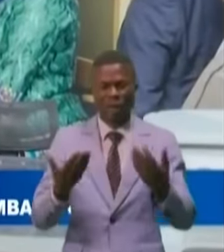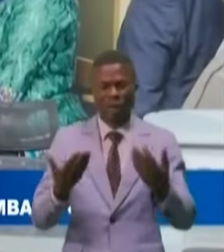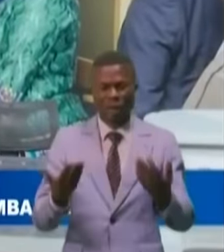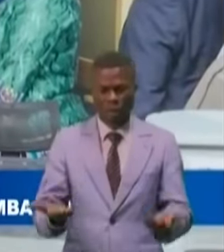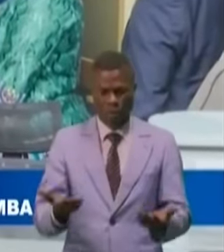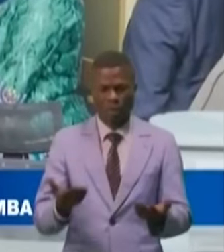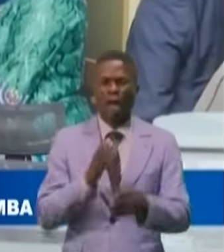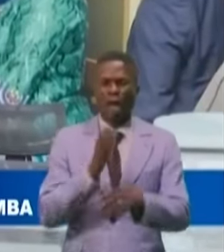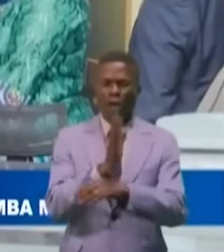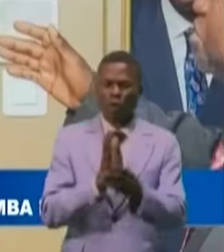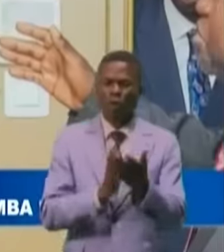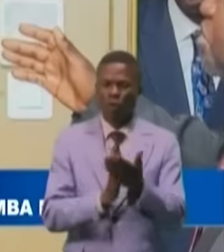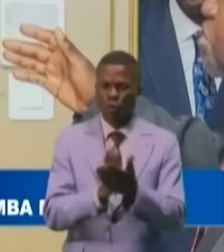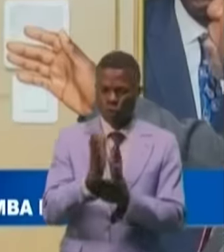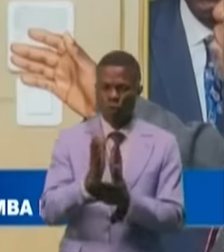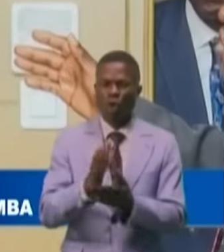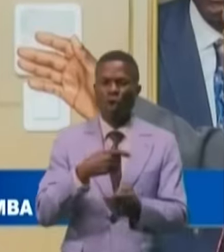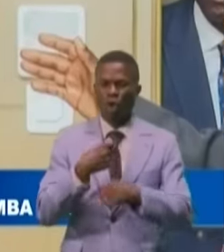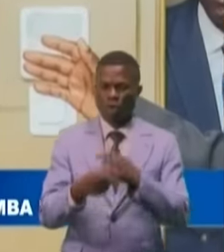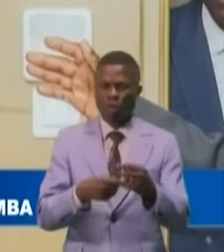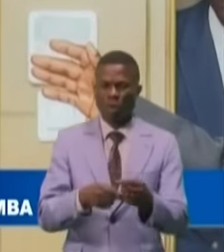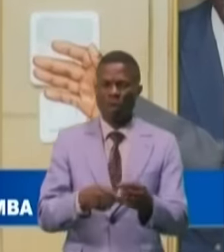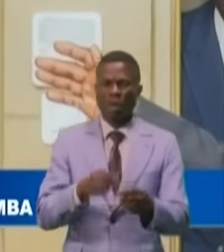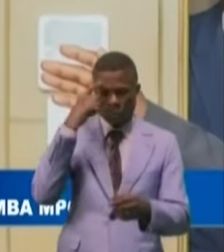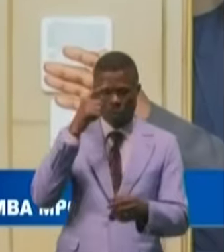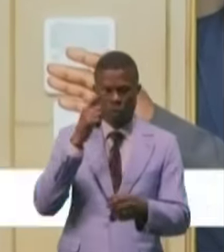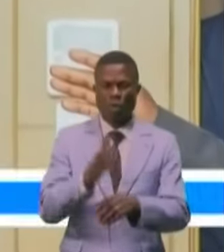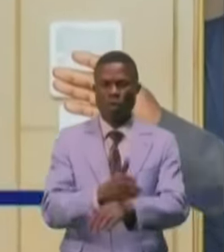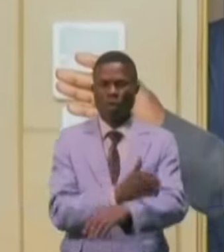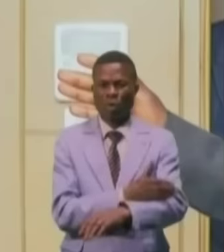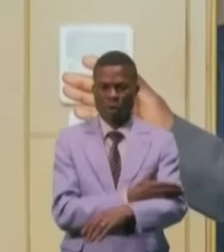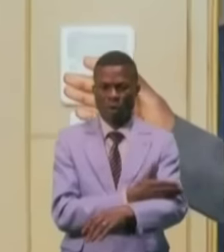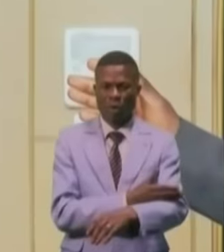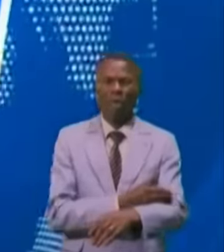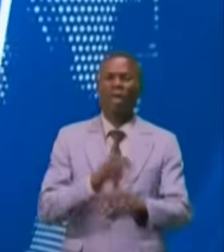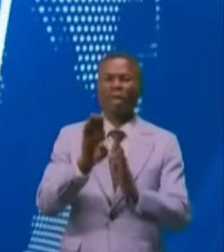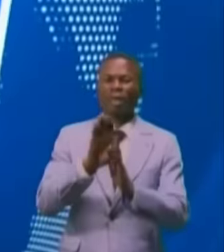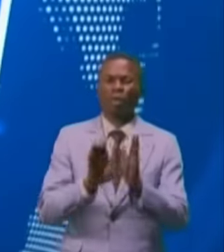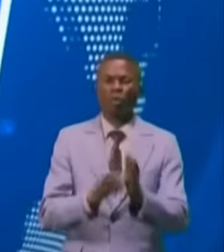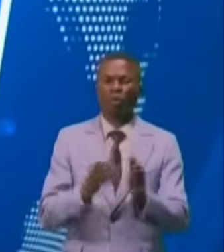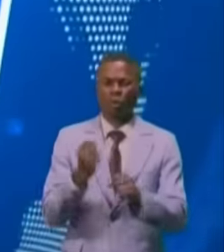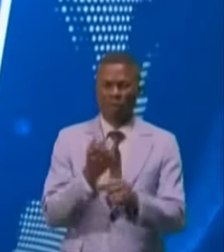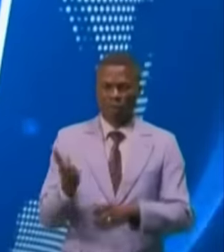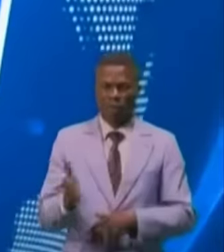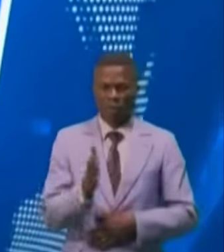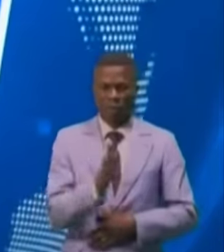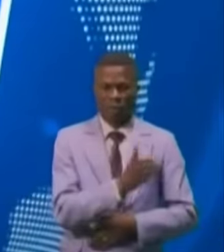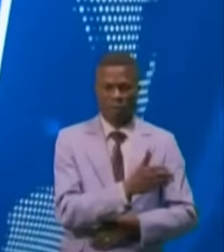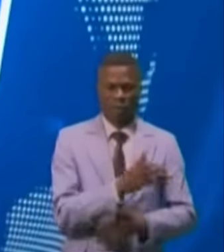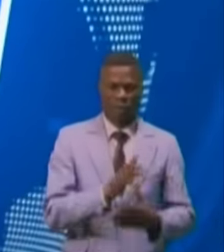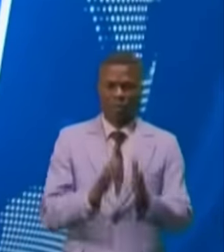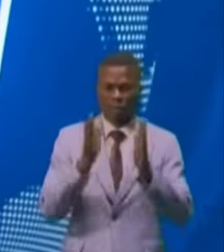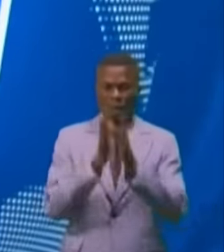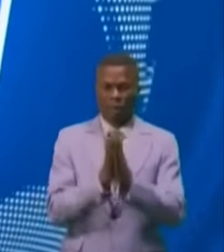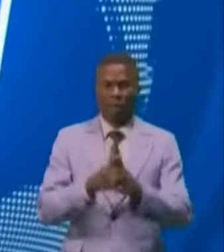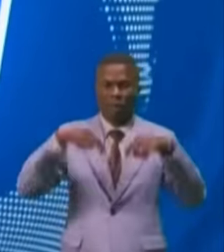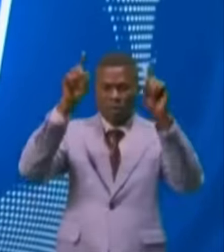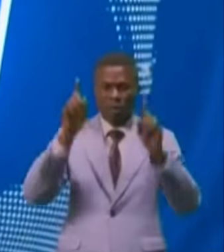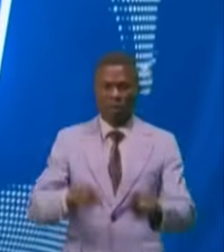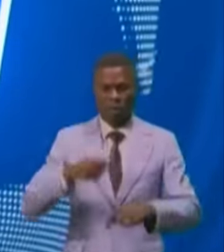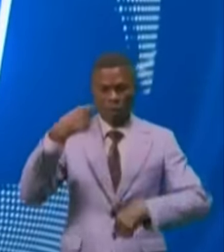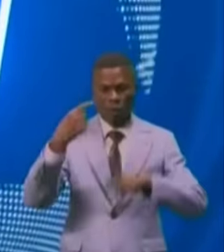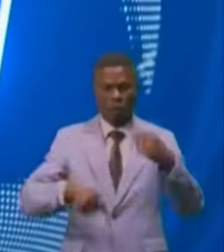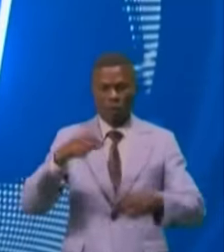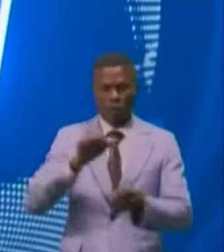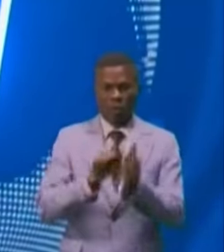orientations sont attendues pour la garantie d'un bon rendement voulu. La 10e édition des discussions